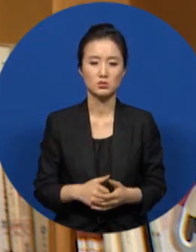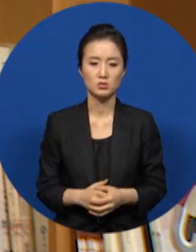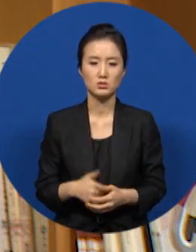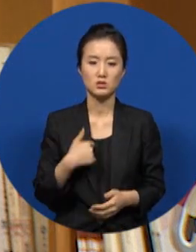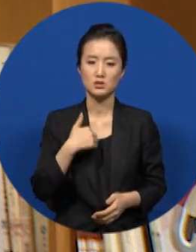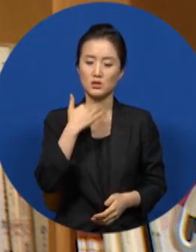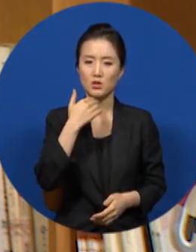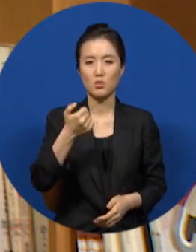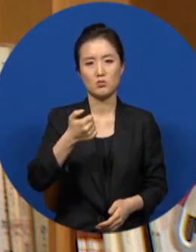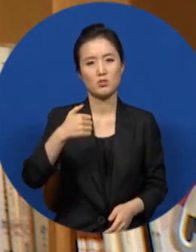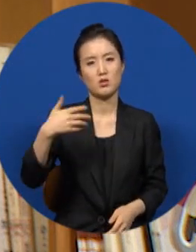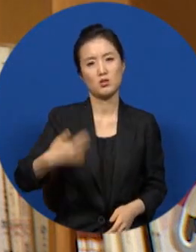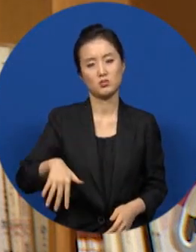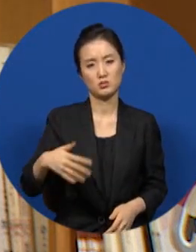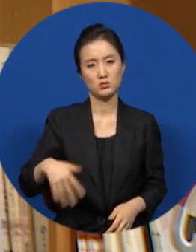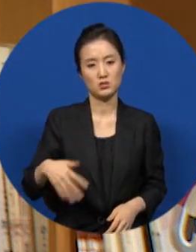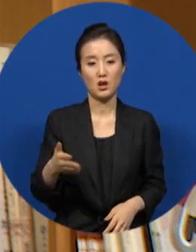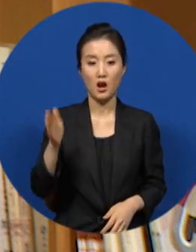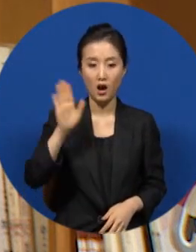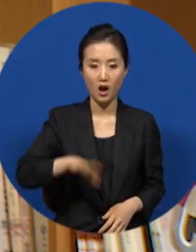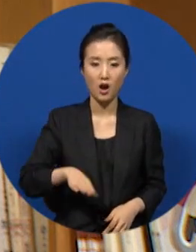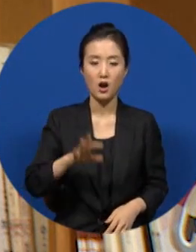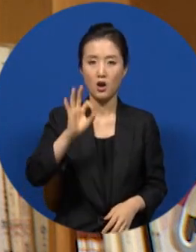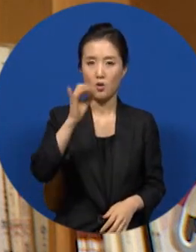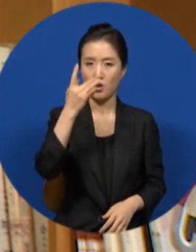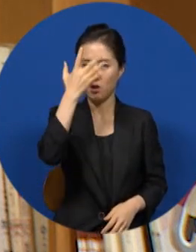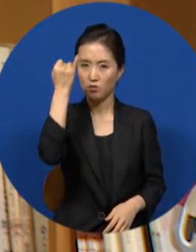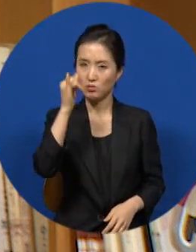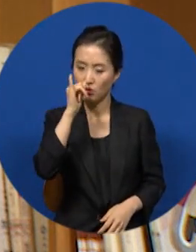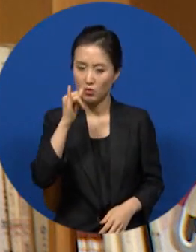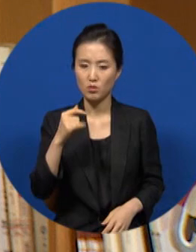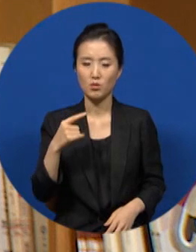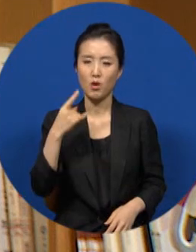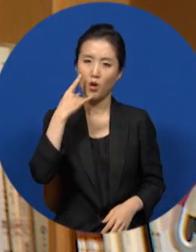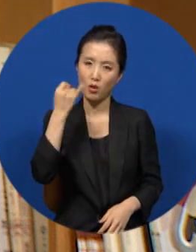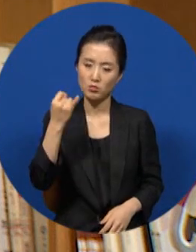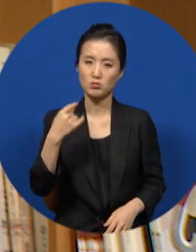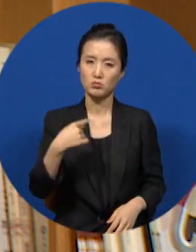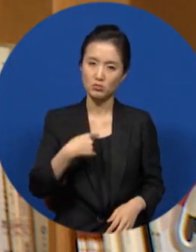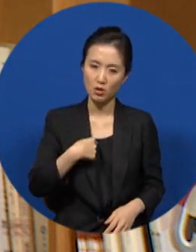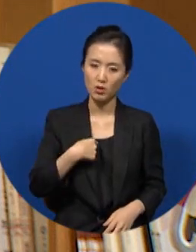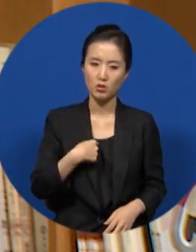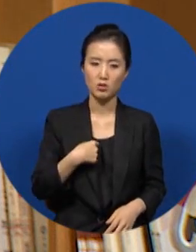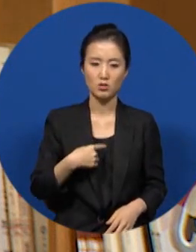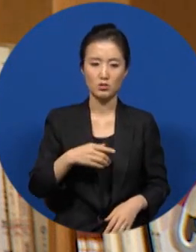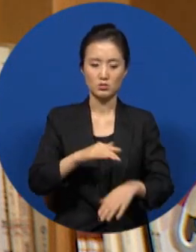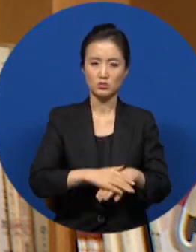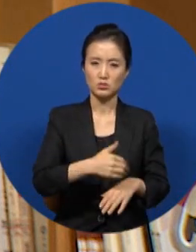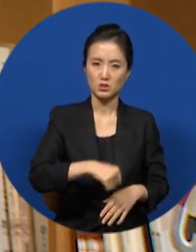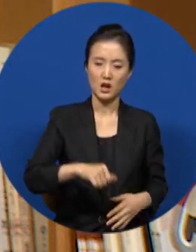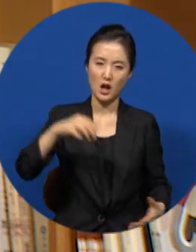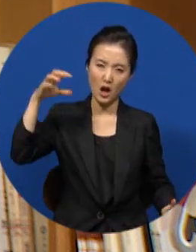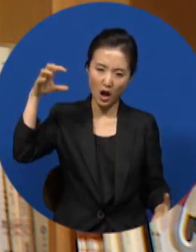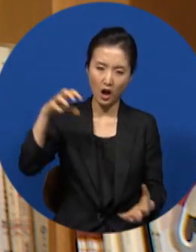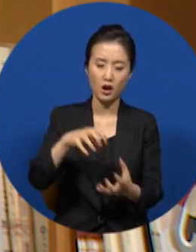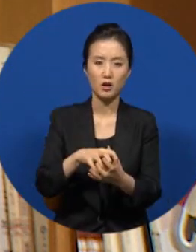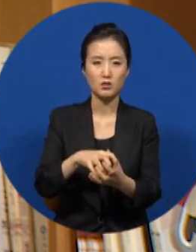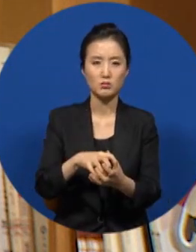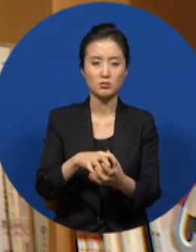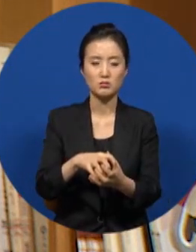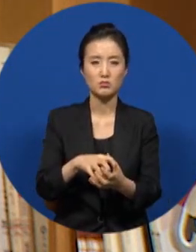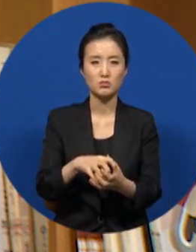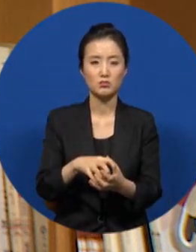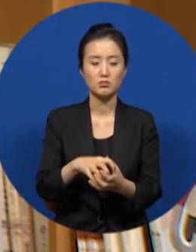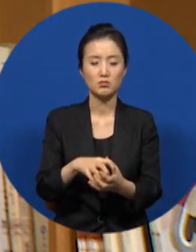안 됐는데 그럼에도 불구하고 외할머니 계시고 엄마 있고 저 있고 3대가 손자가 정년퇴직을 지금 명예퇴직을 하고